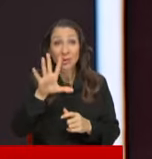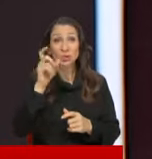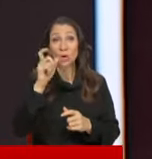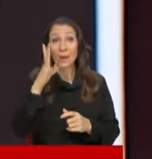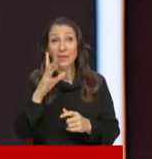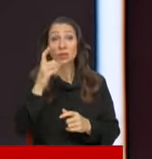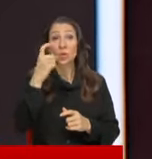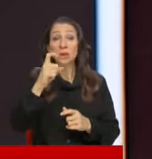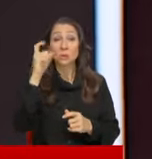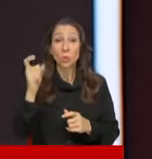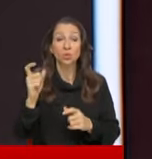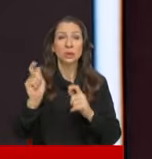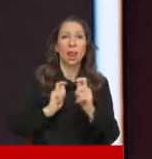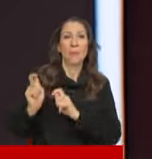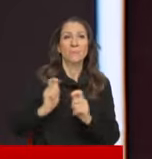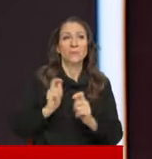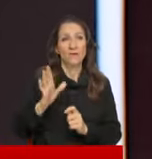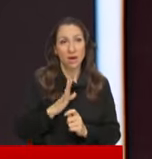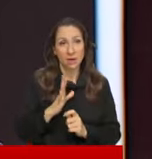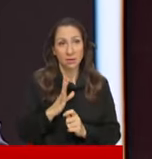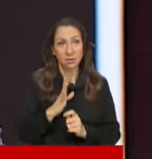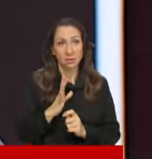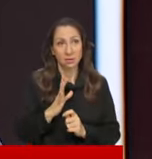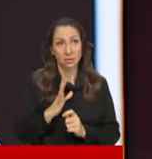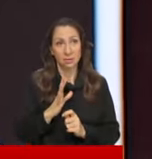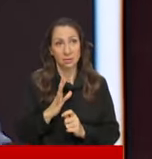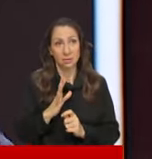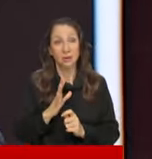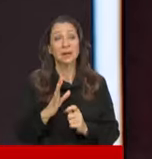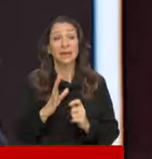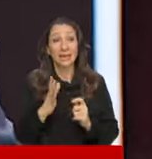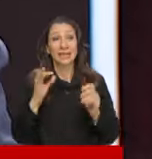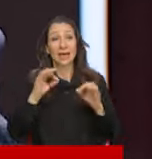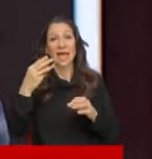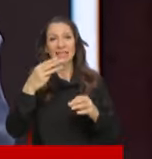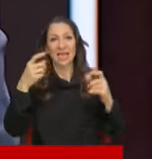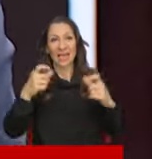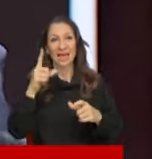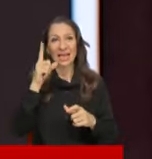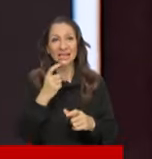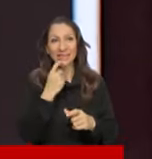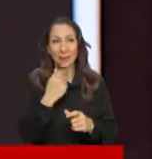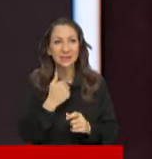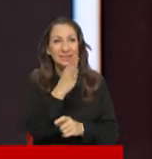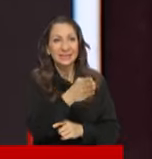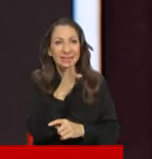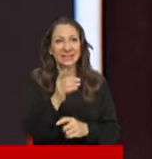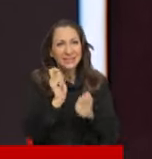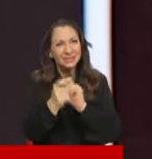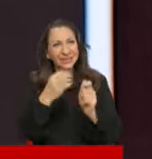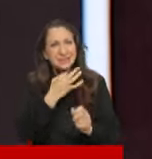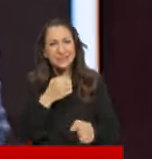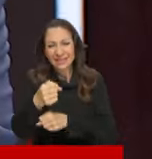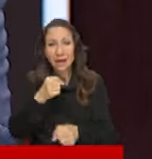95 99 99 talepler var şimdi Esenlerde ilk senelerde biz gidiyorduk dönüşüm yapalım